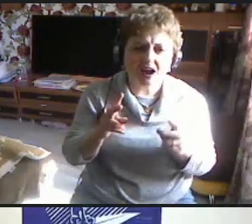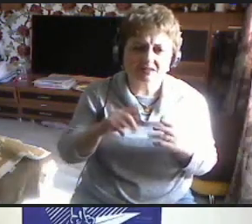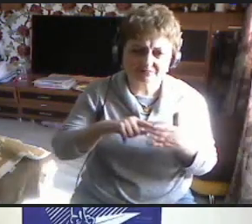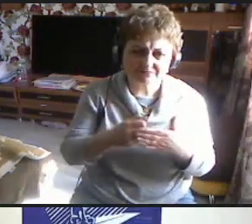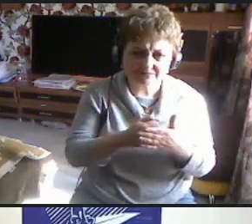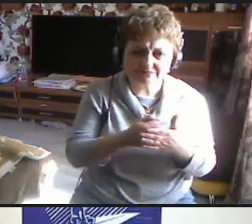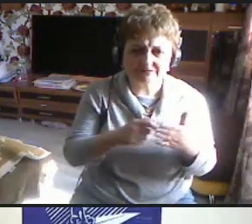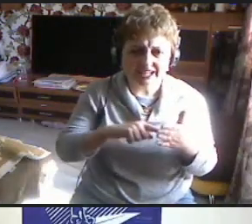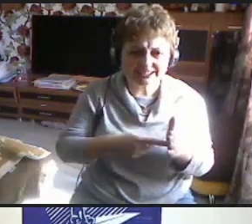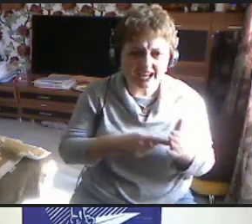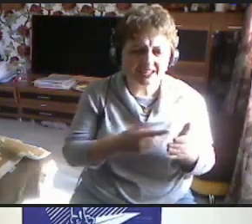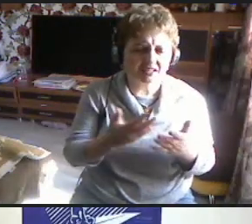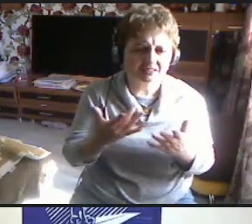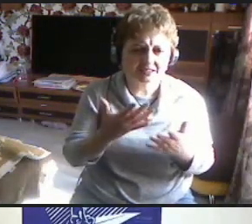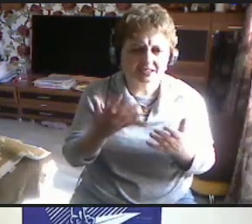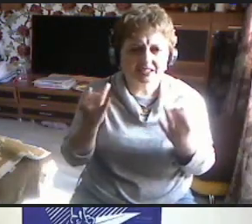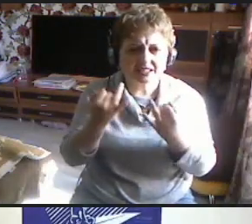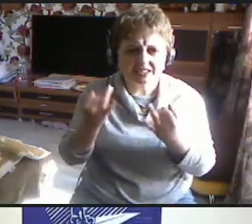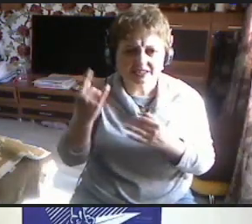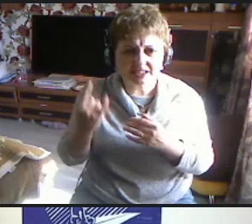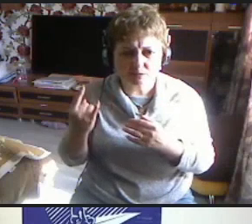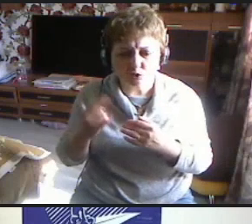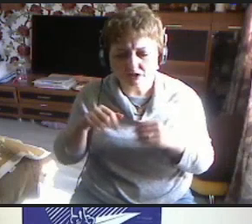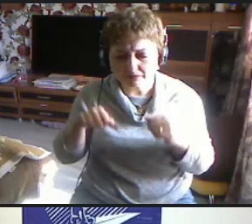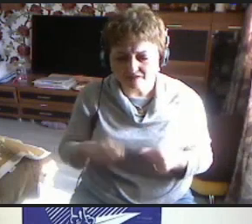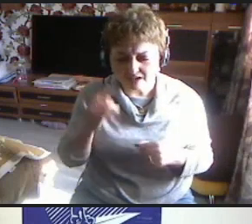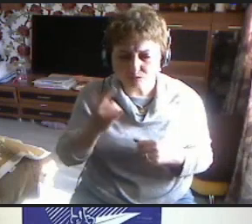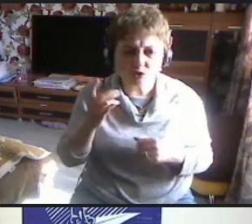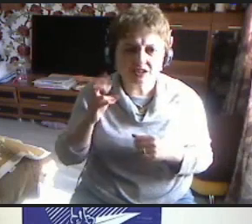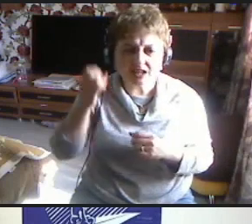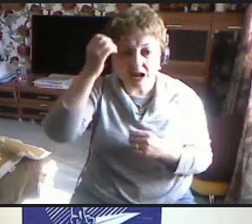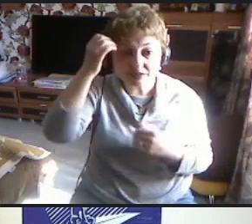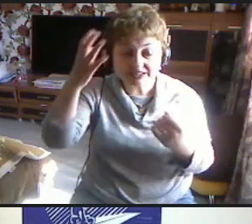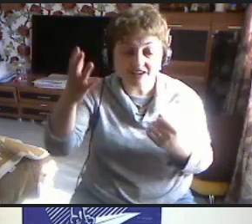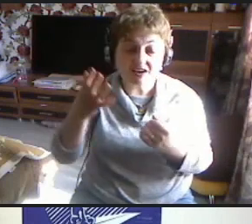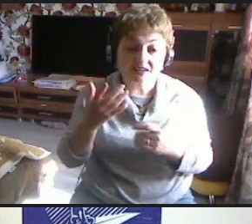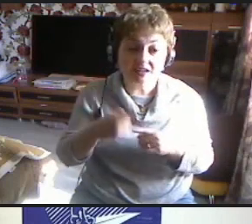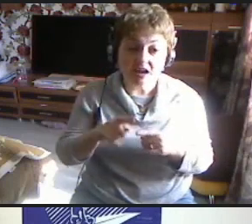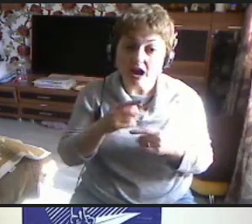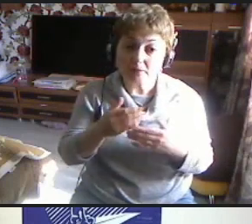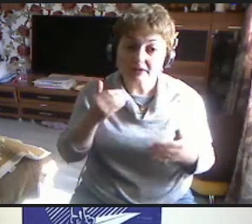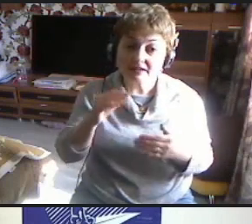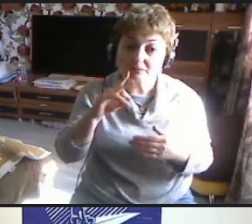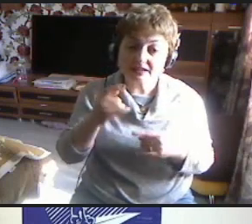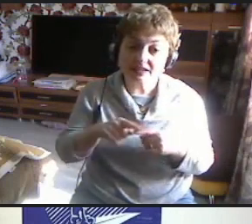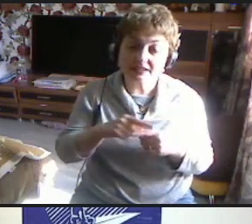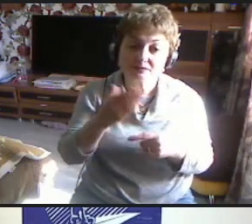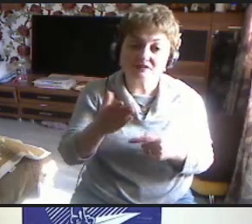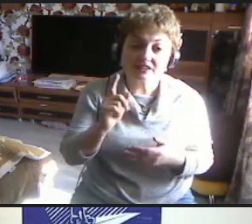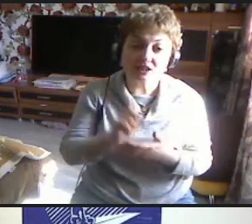защитить интересы ребенка, права ребенка на образование. То есть, а при этом вы еще должны думать о том,